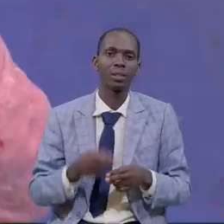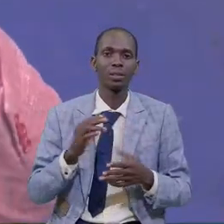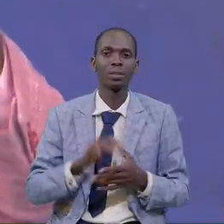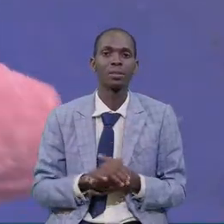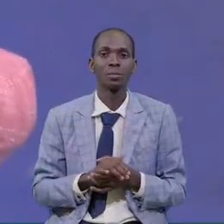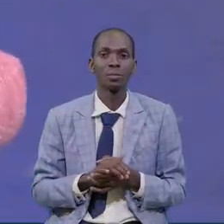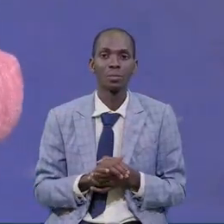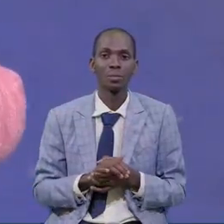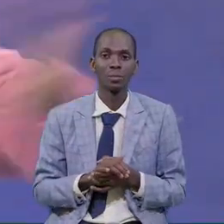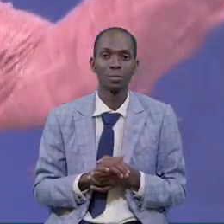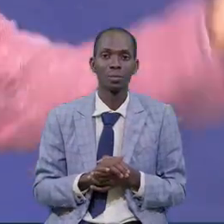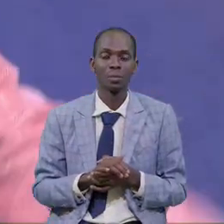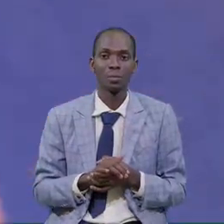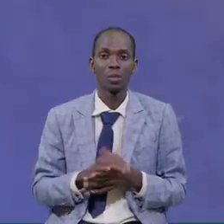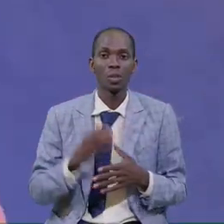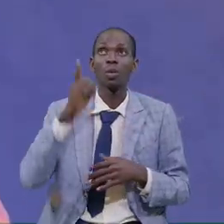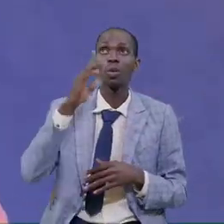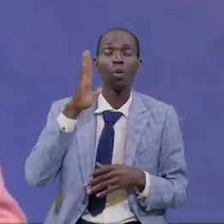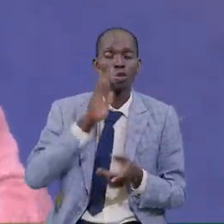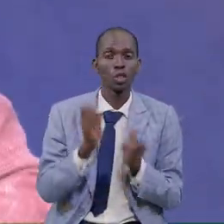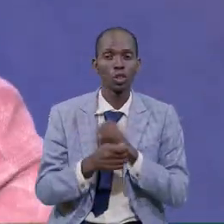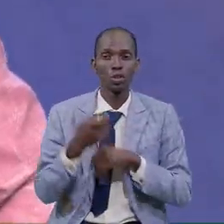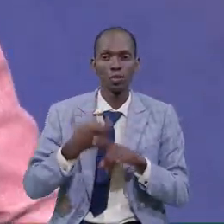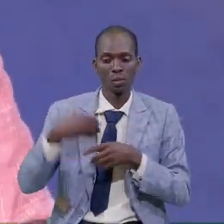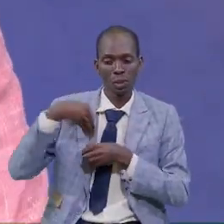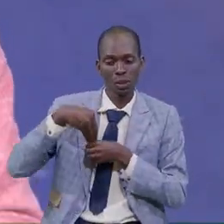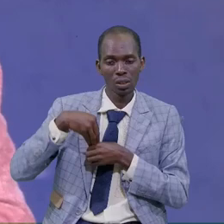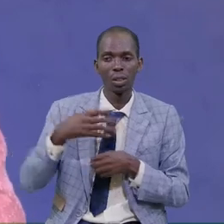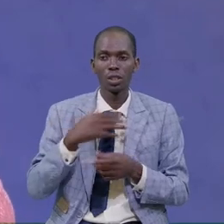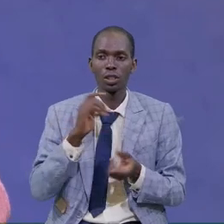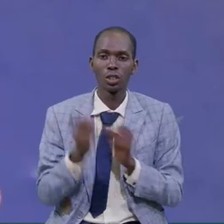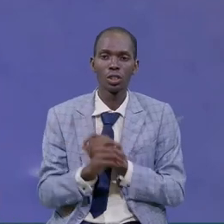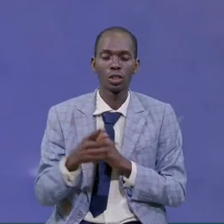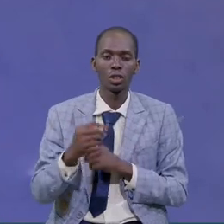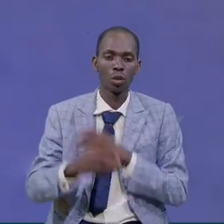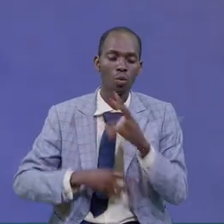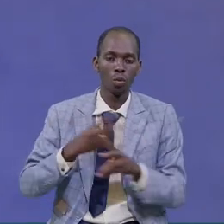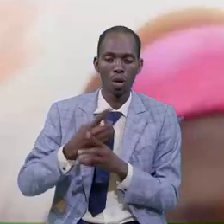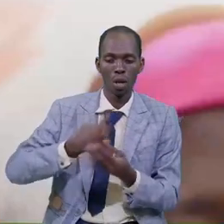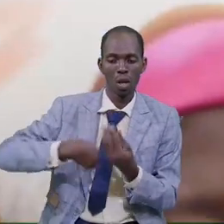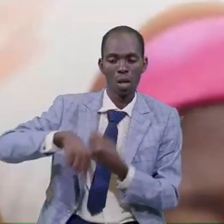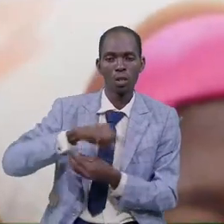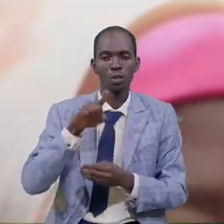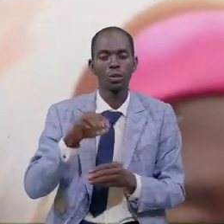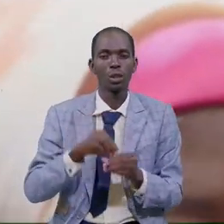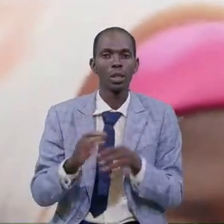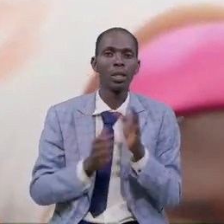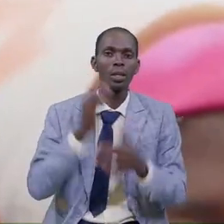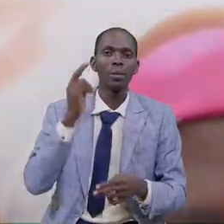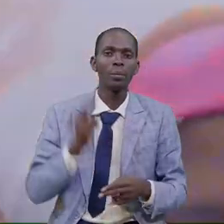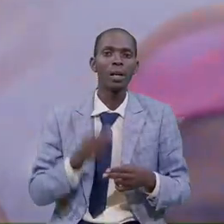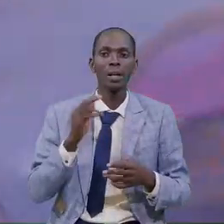Dieu va te changer de l'intérieur et changer le monde autour de toi au nom de Jésus.